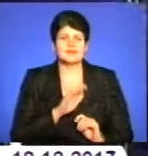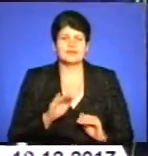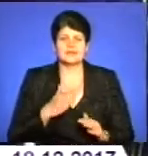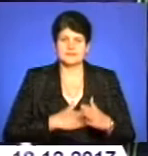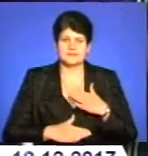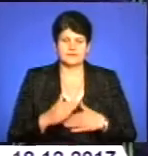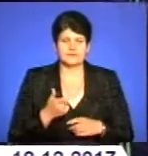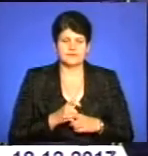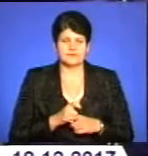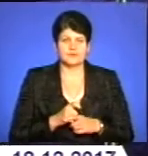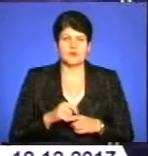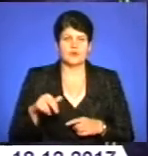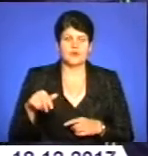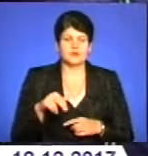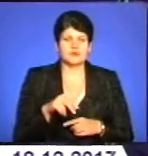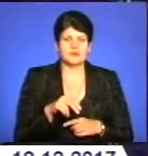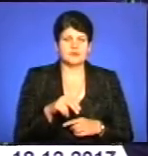задоволені. Ходили колозу у